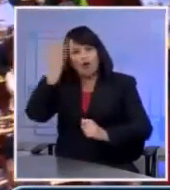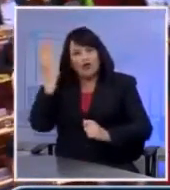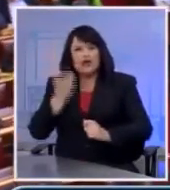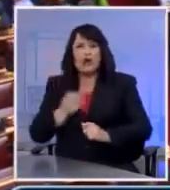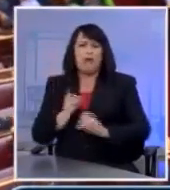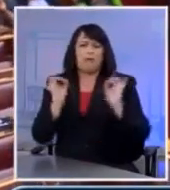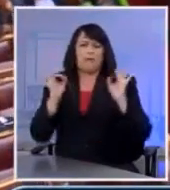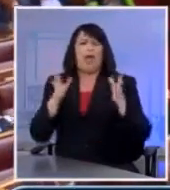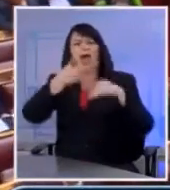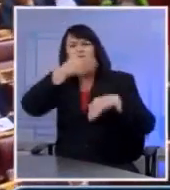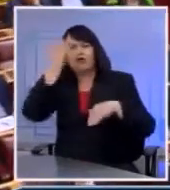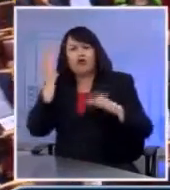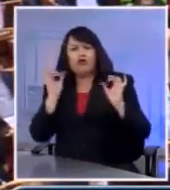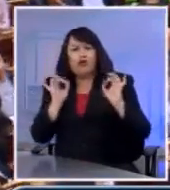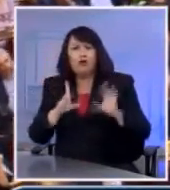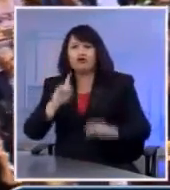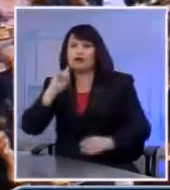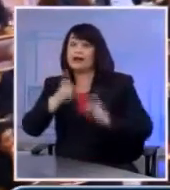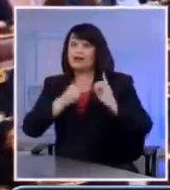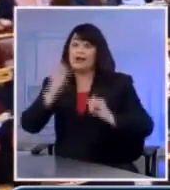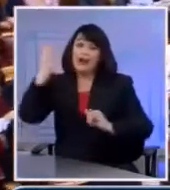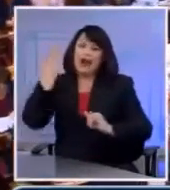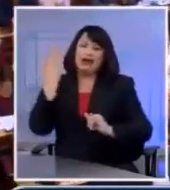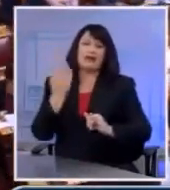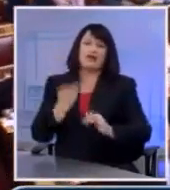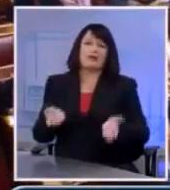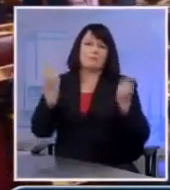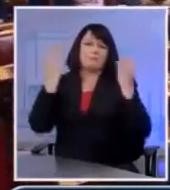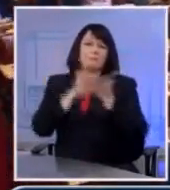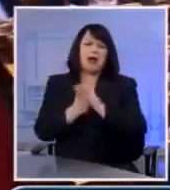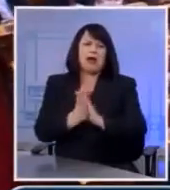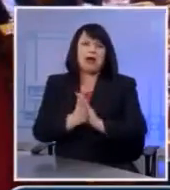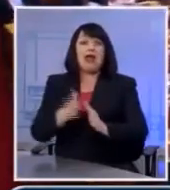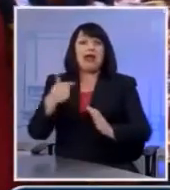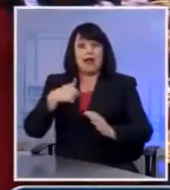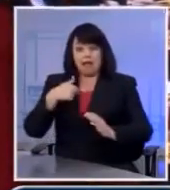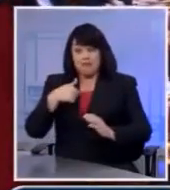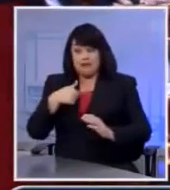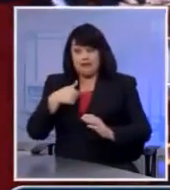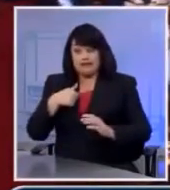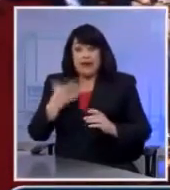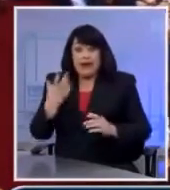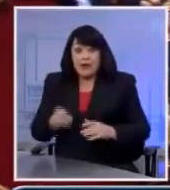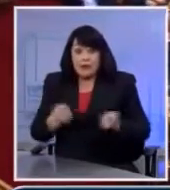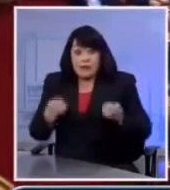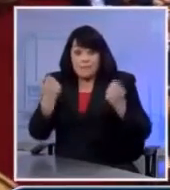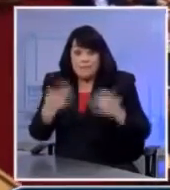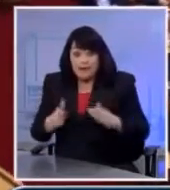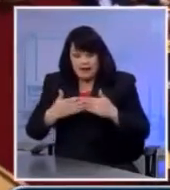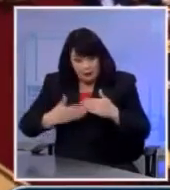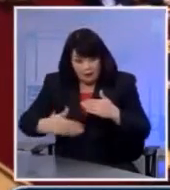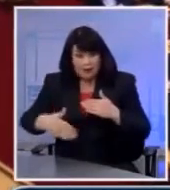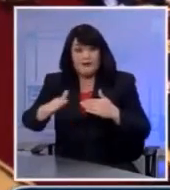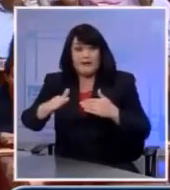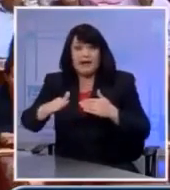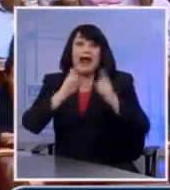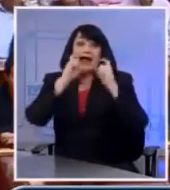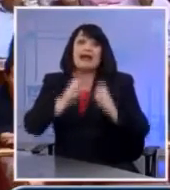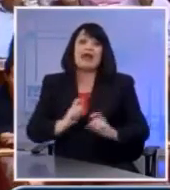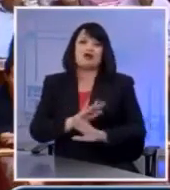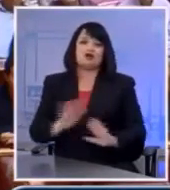αμνηστεύσεις, η κατεντολή να αρχιοθετήσεις. Εμείς αυτό που έχουμε κάνει και συνεχίζουμε να κάνουμε είναι το χρέος